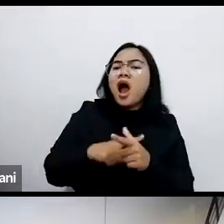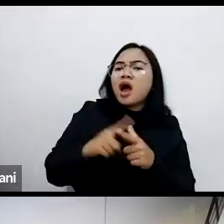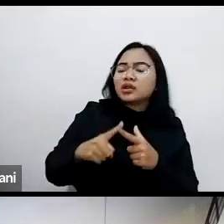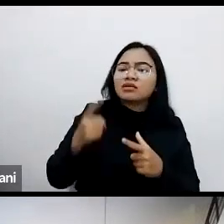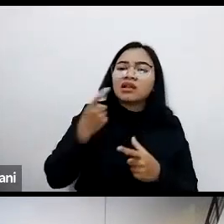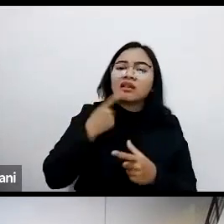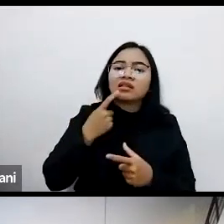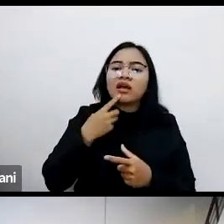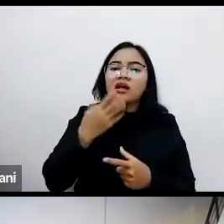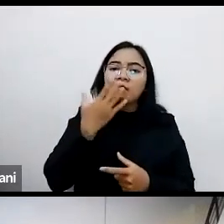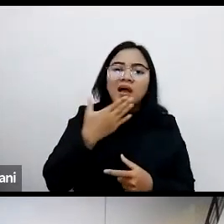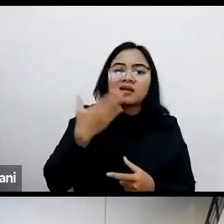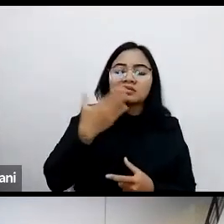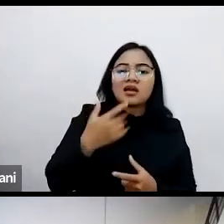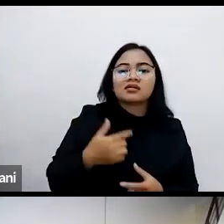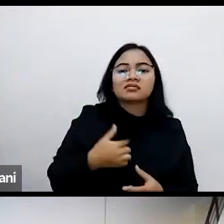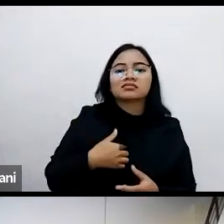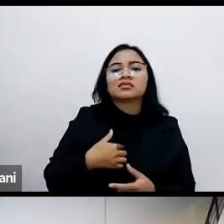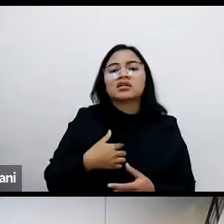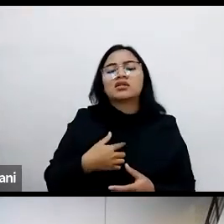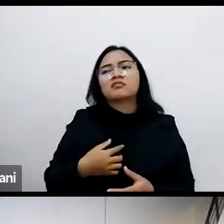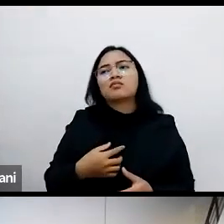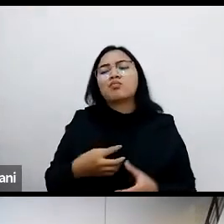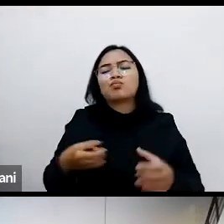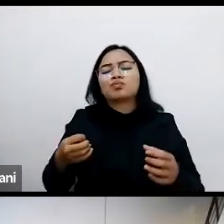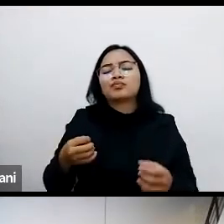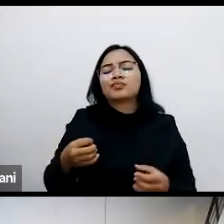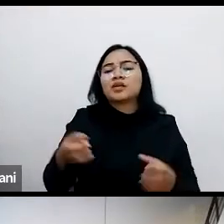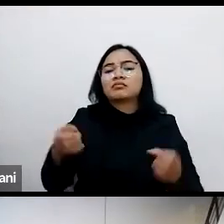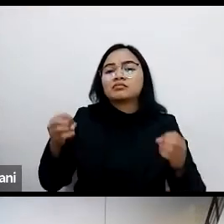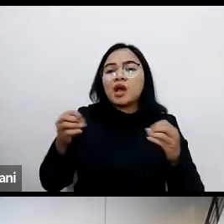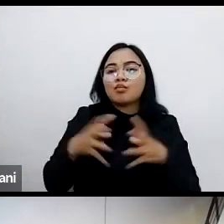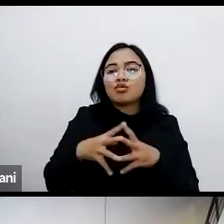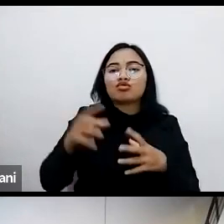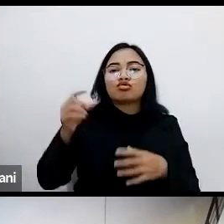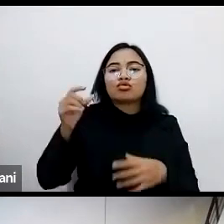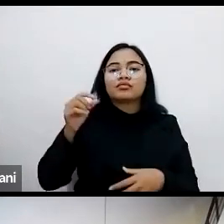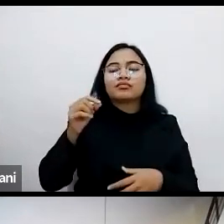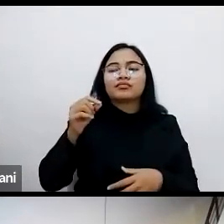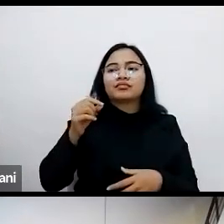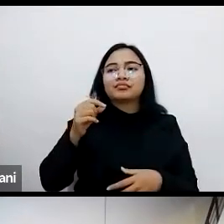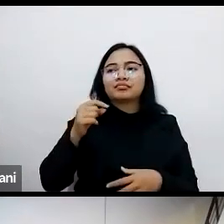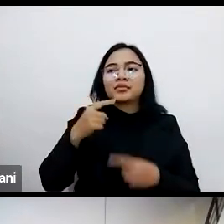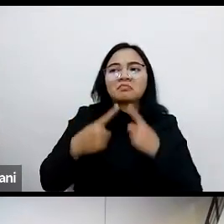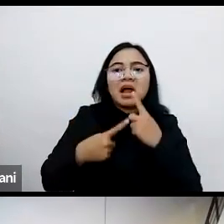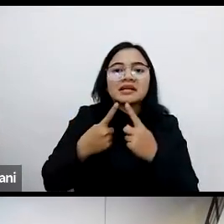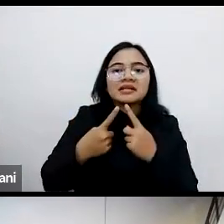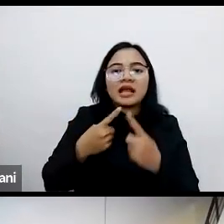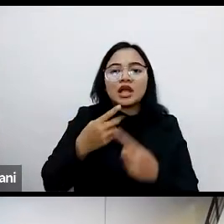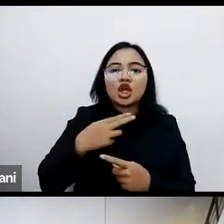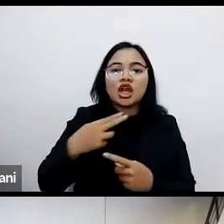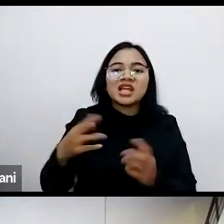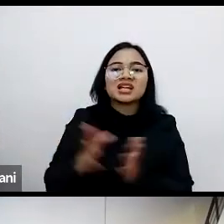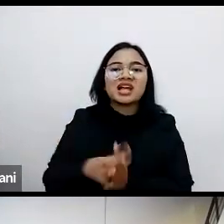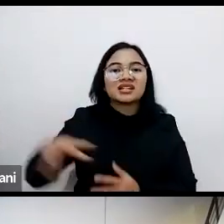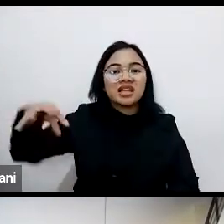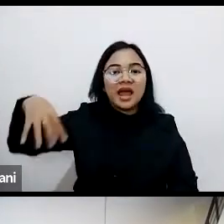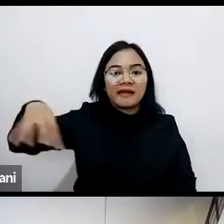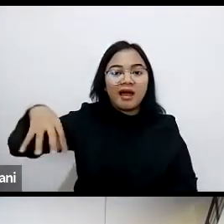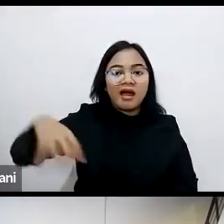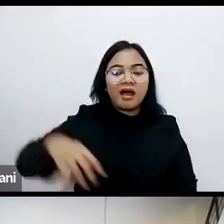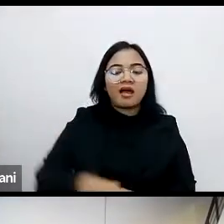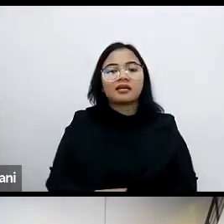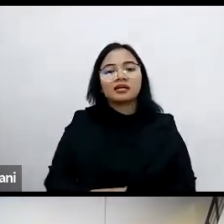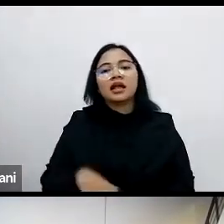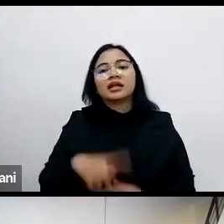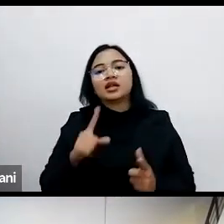campur dialek daerah misalnya, jadi saya tidak berani untuk ngomong. Oleh sebab itu memang dituntut dosen yang